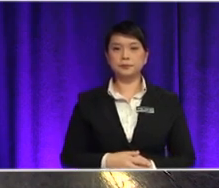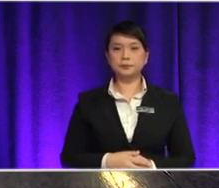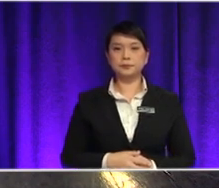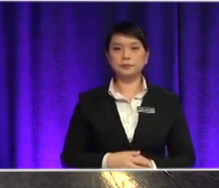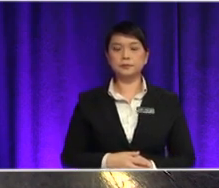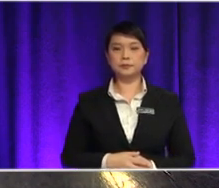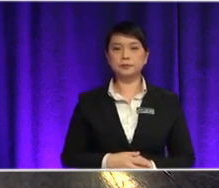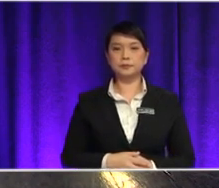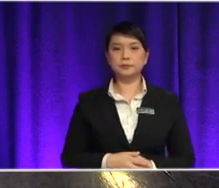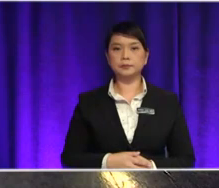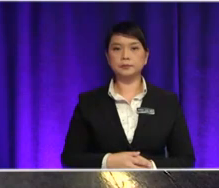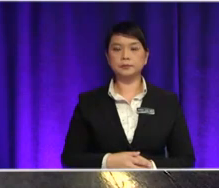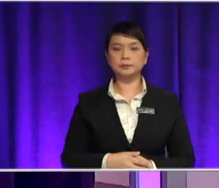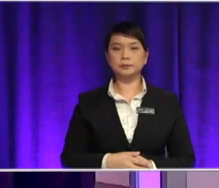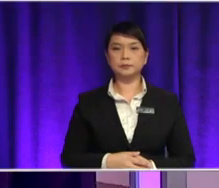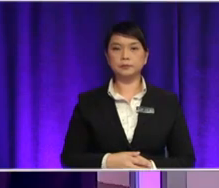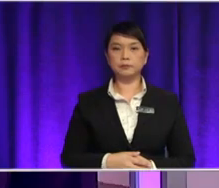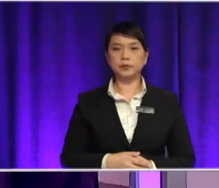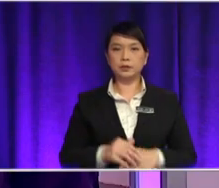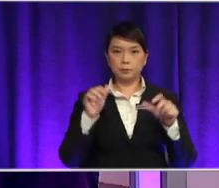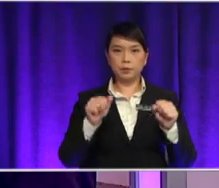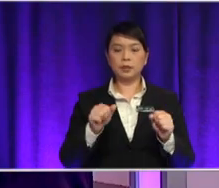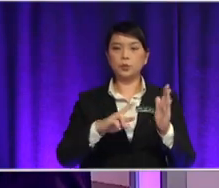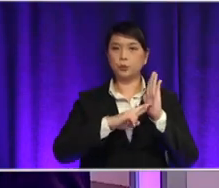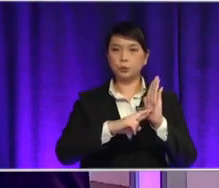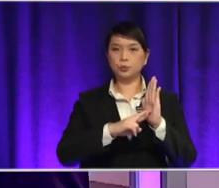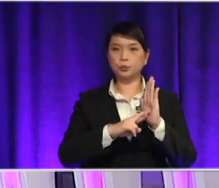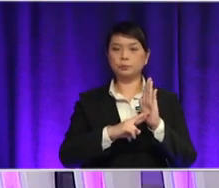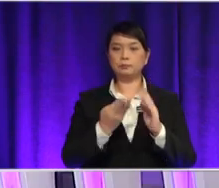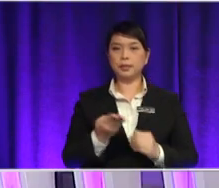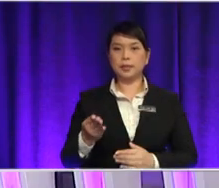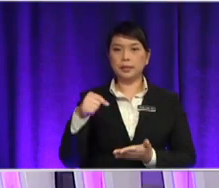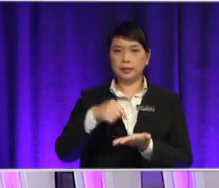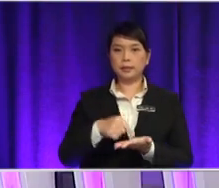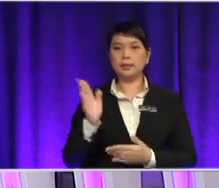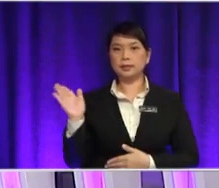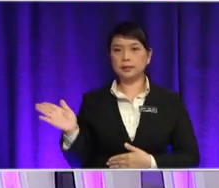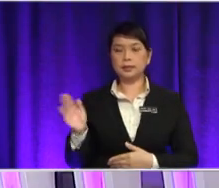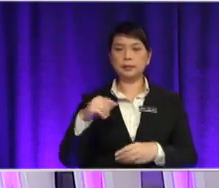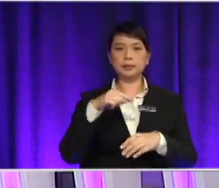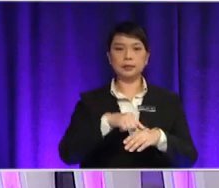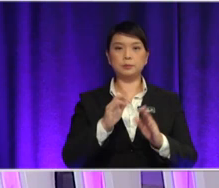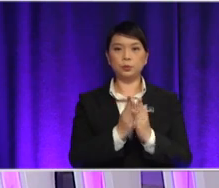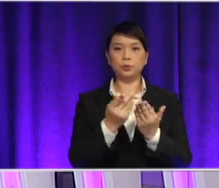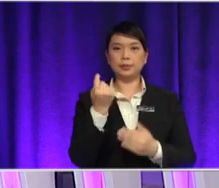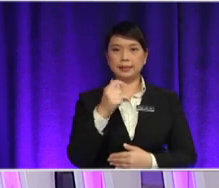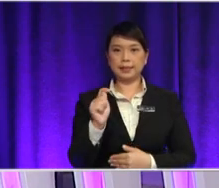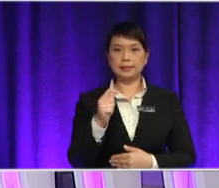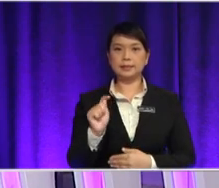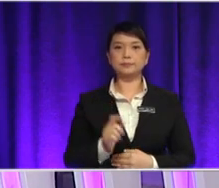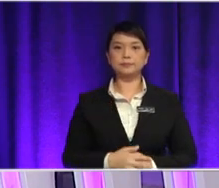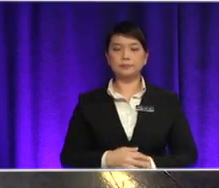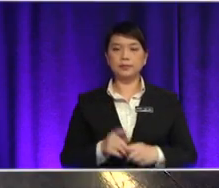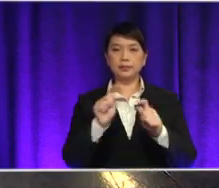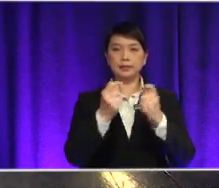lah, Matematik Tingkatan 5 KSSM. Jadi murid-murid yang di rumah boleh rujuk kepada buku teks tersebut. Silakan.